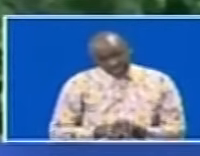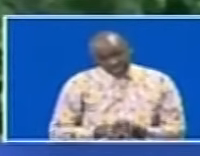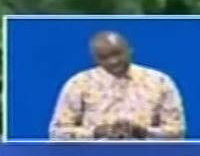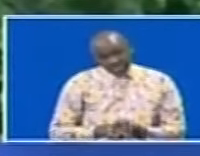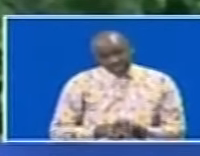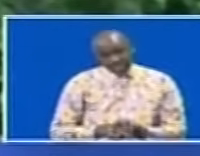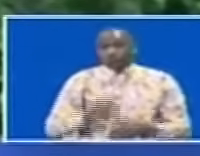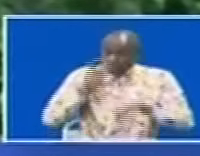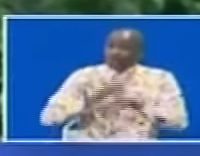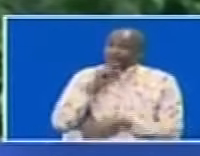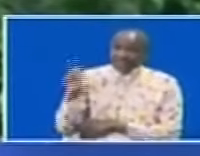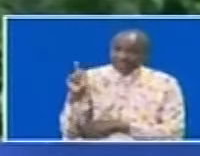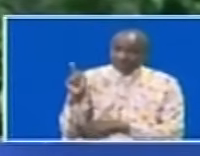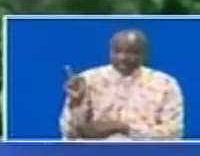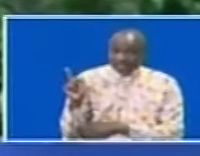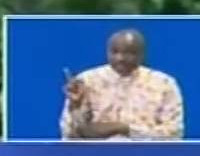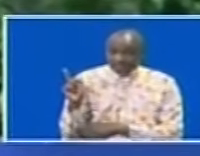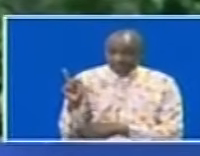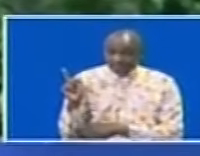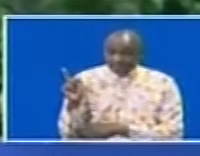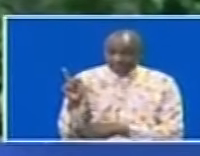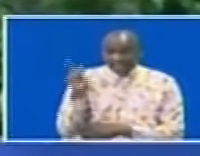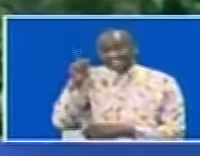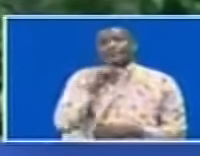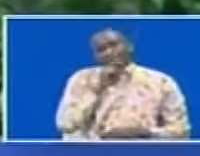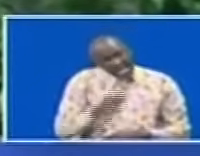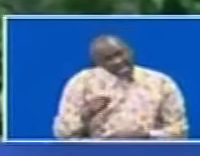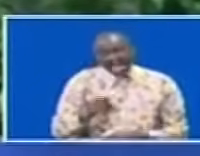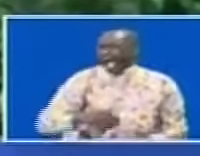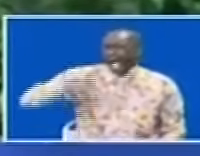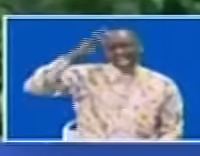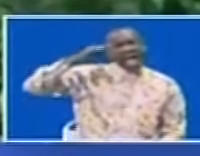kabisa. Kama mimi naona yeye